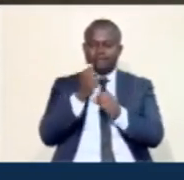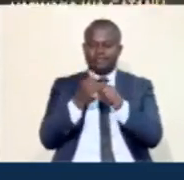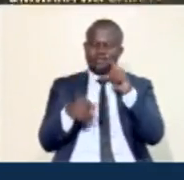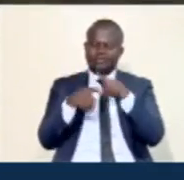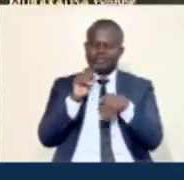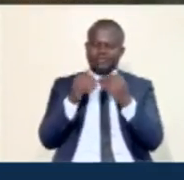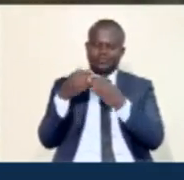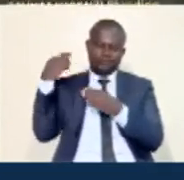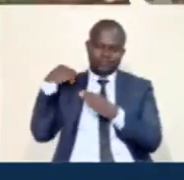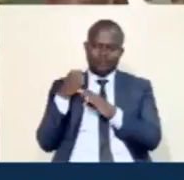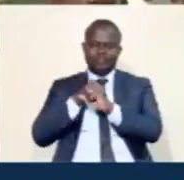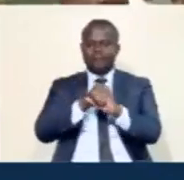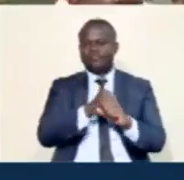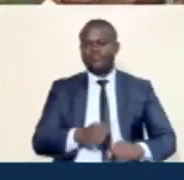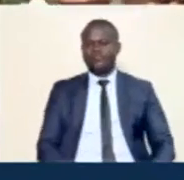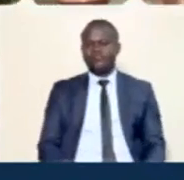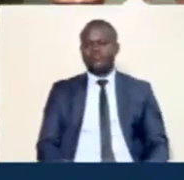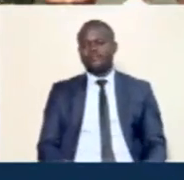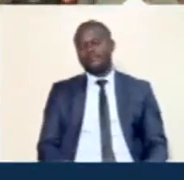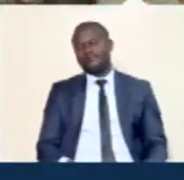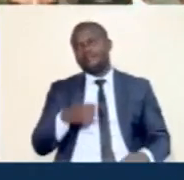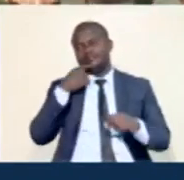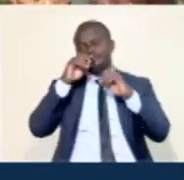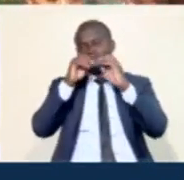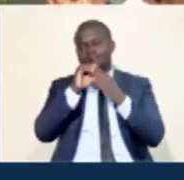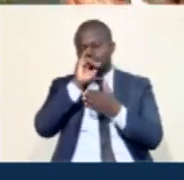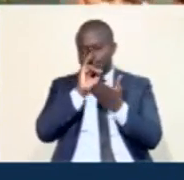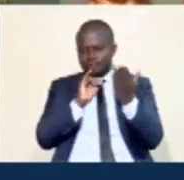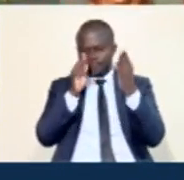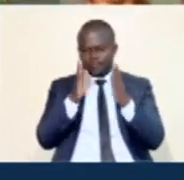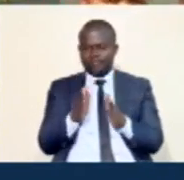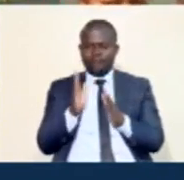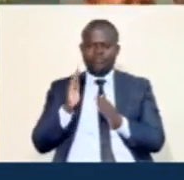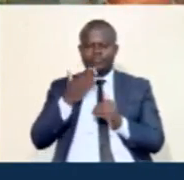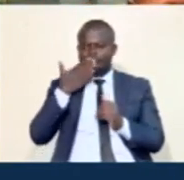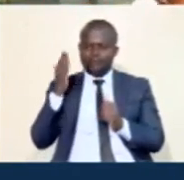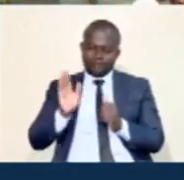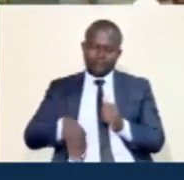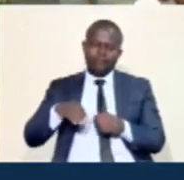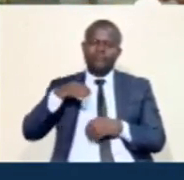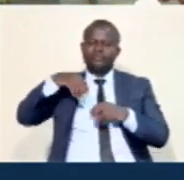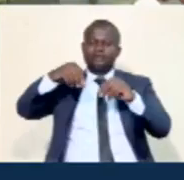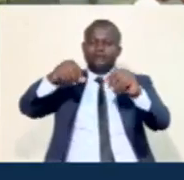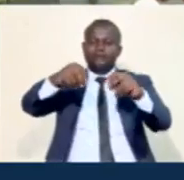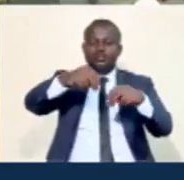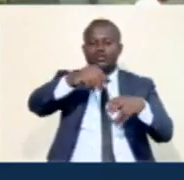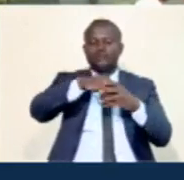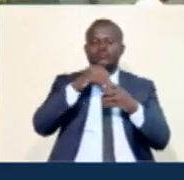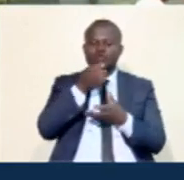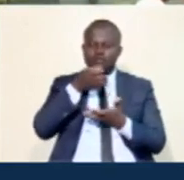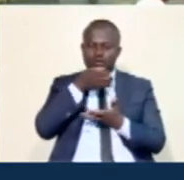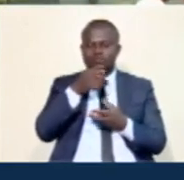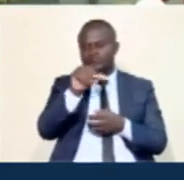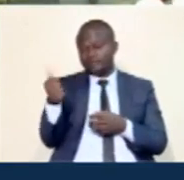ubwicanyi n'abari bashinzwe kubarinda. Bavuga ko batutse bitwara nabi baruzi igikoma